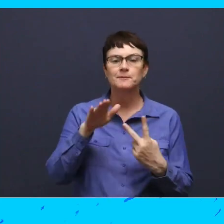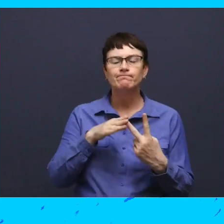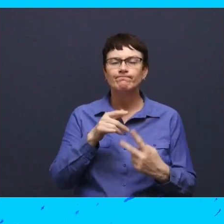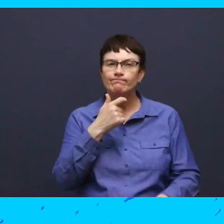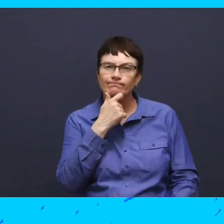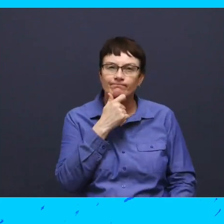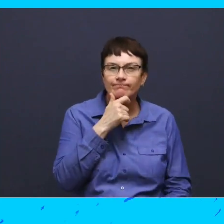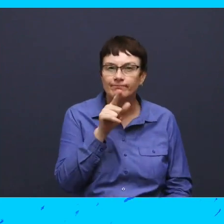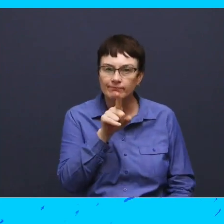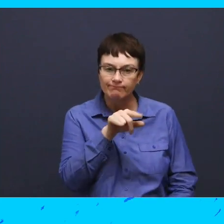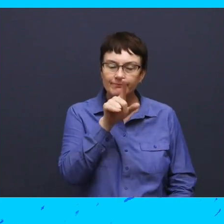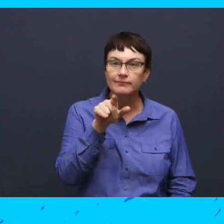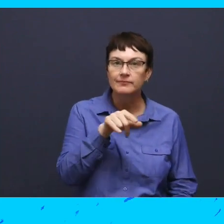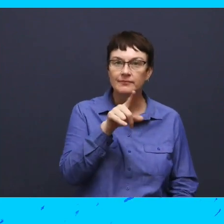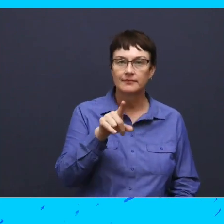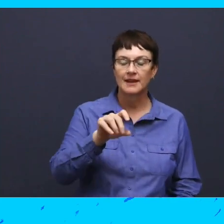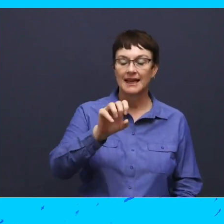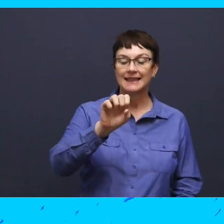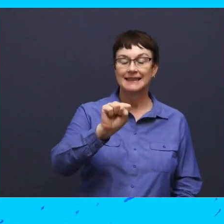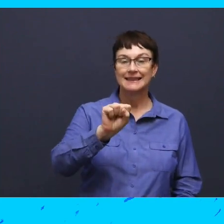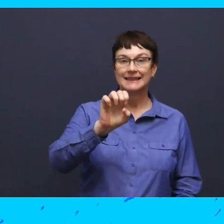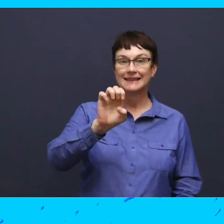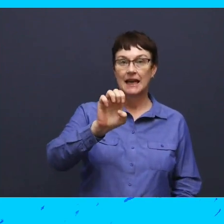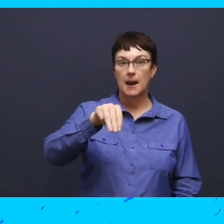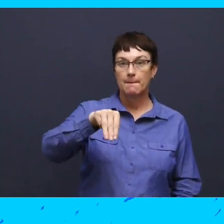Semalia, qu'est-ce que tu nous dirais?